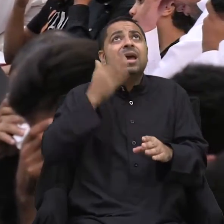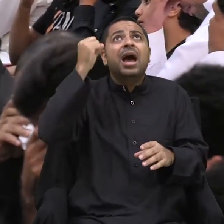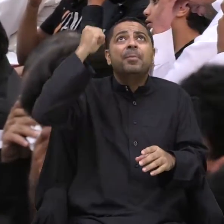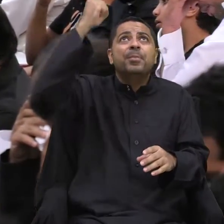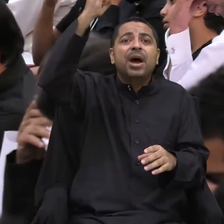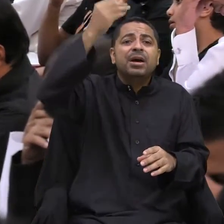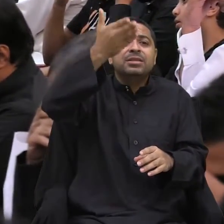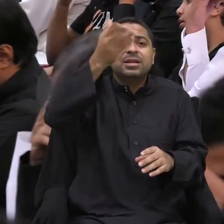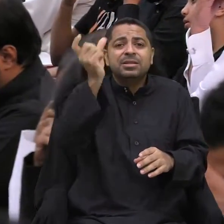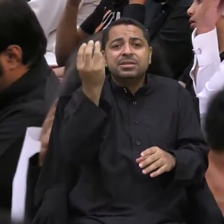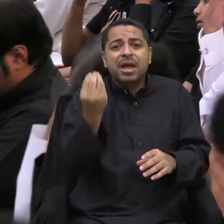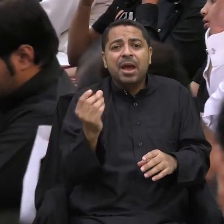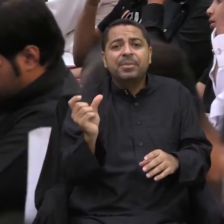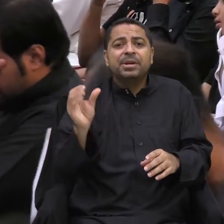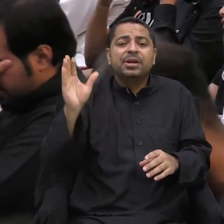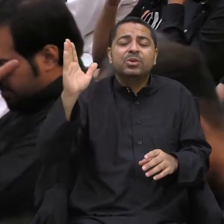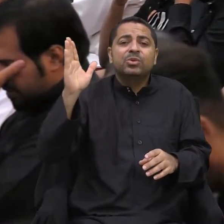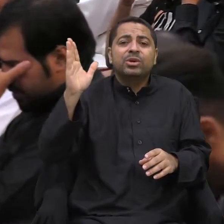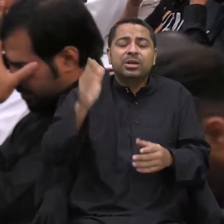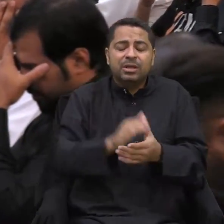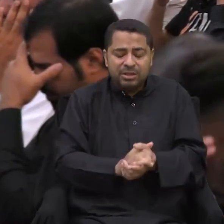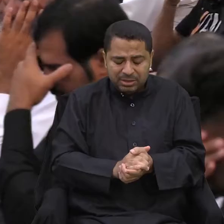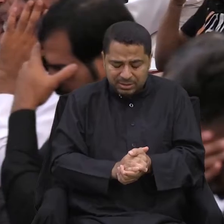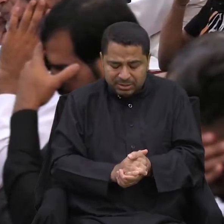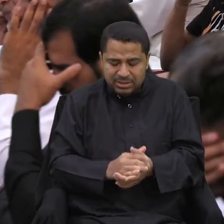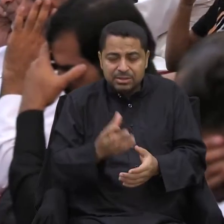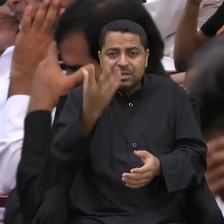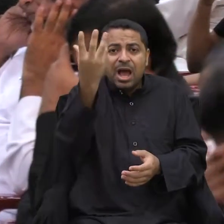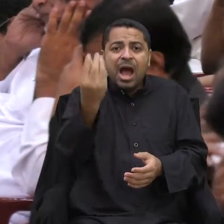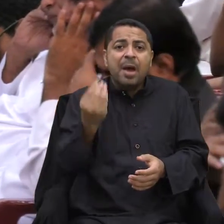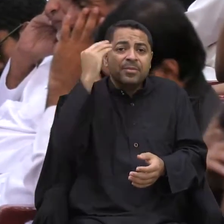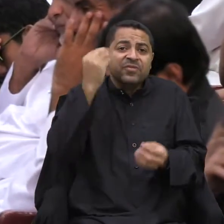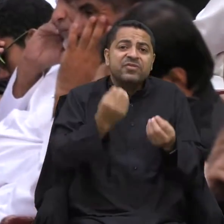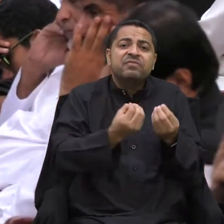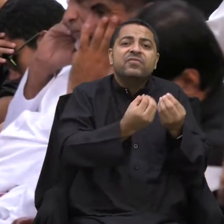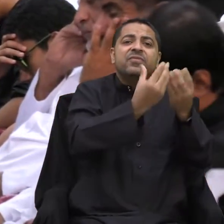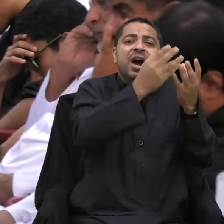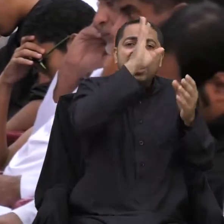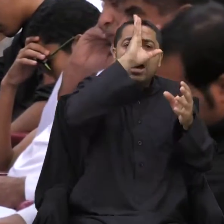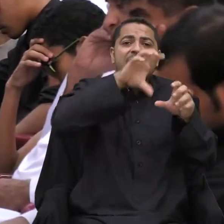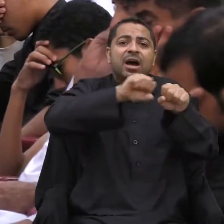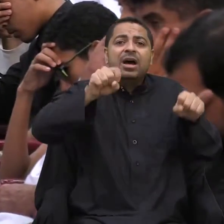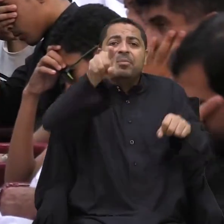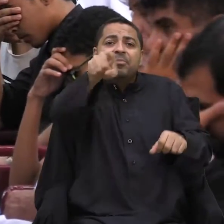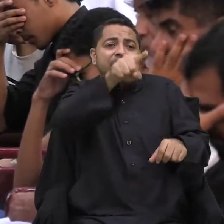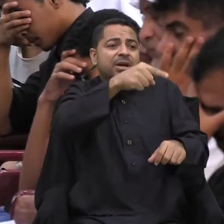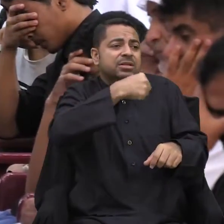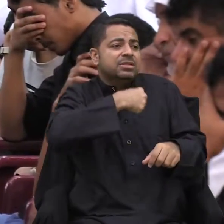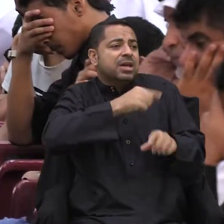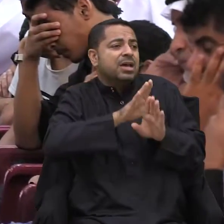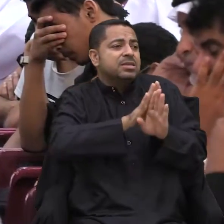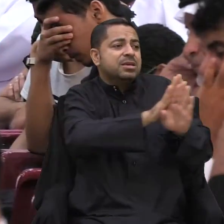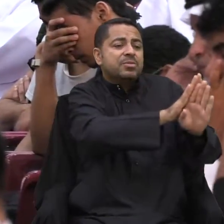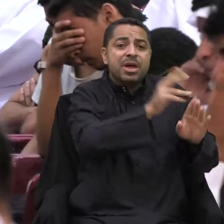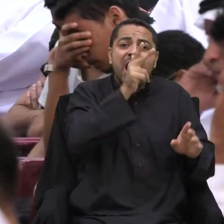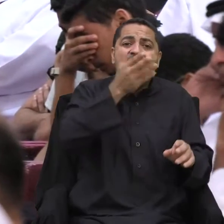لبيك يا ابن رسول الله، لبيك يا ابن فاطمة الزهراء. إن كان